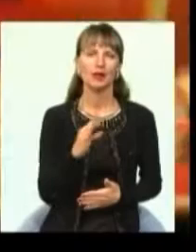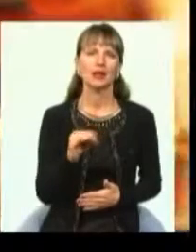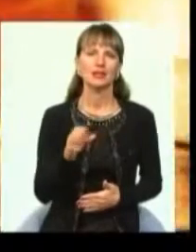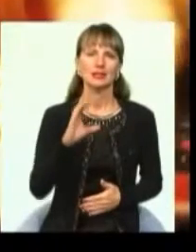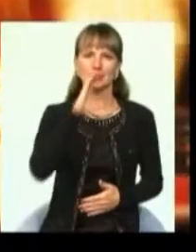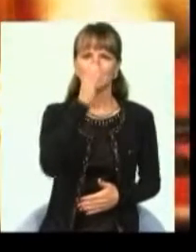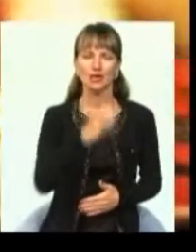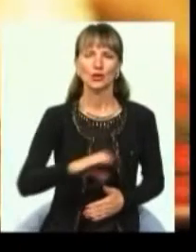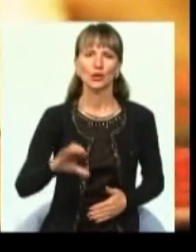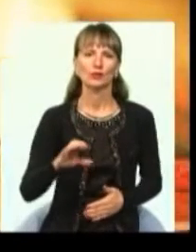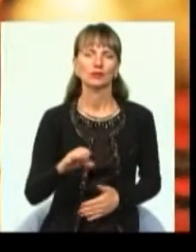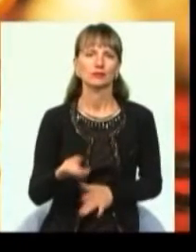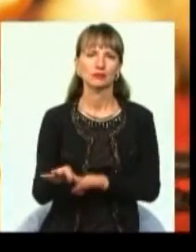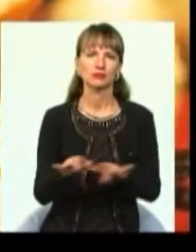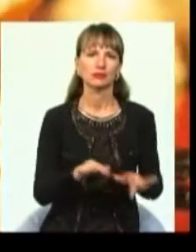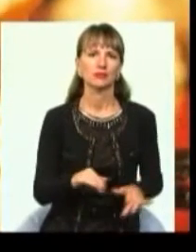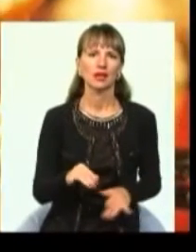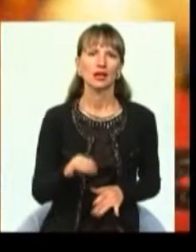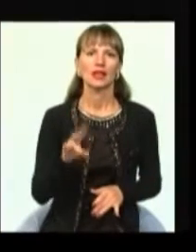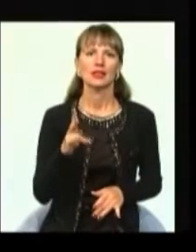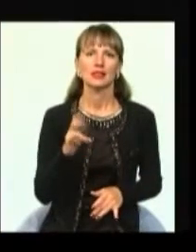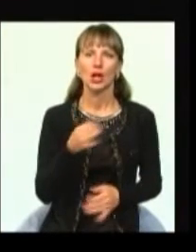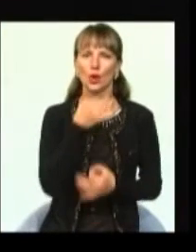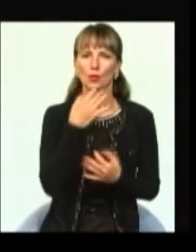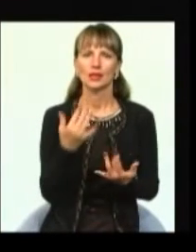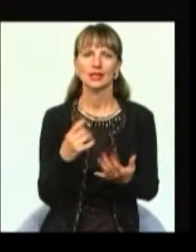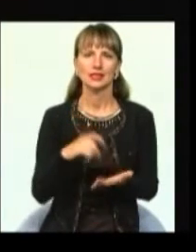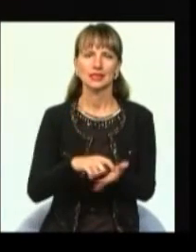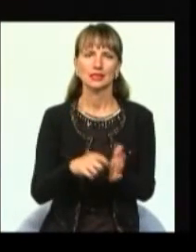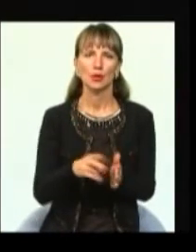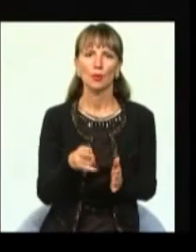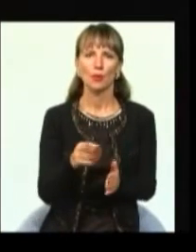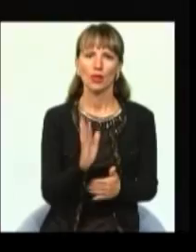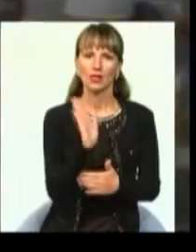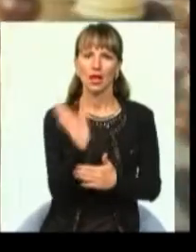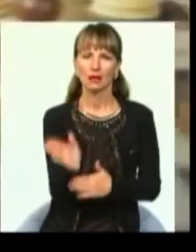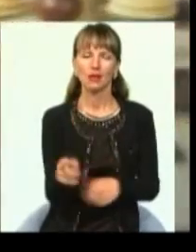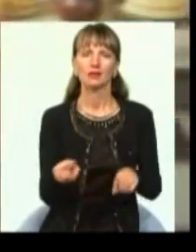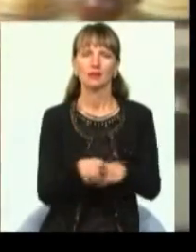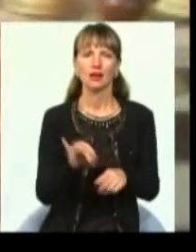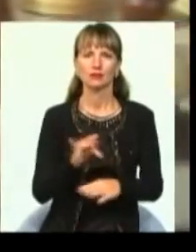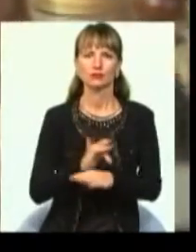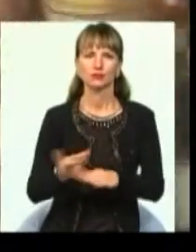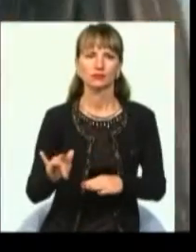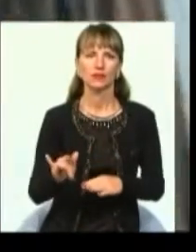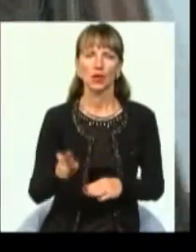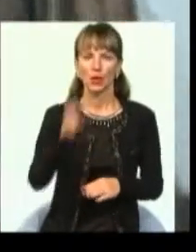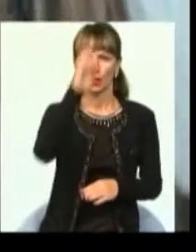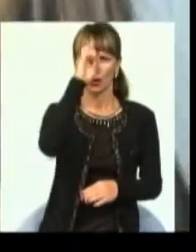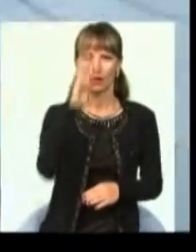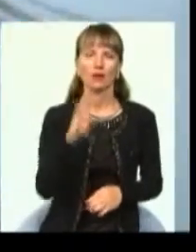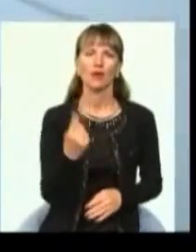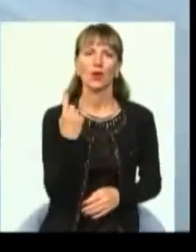або офіцери пересуваються на будь-яку кількість клітин по діагоналі. Так само і атакує. Ферзь або королева –